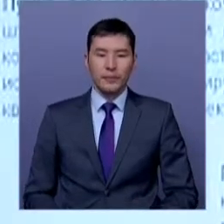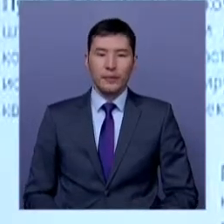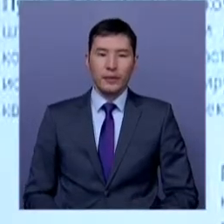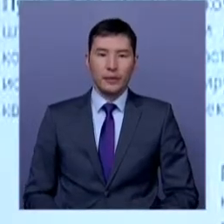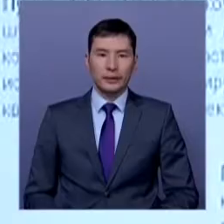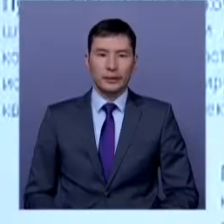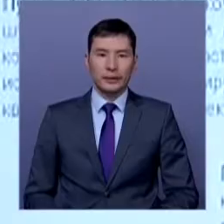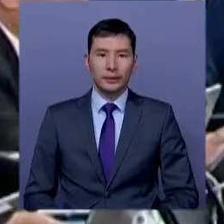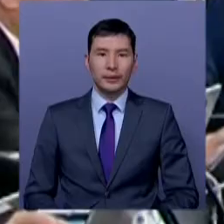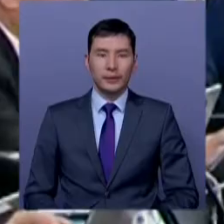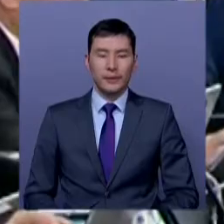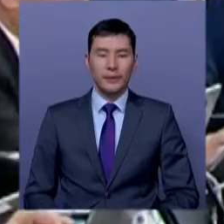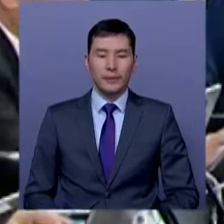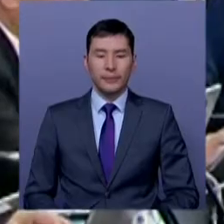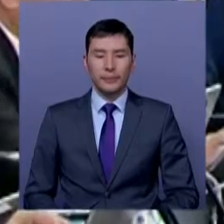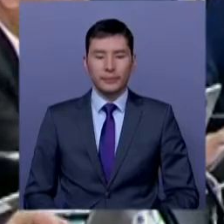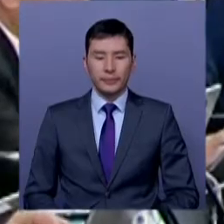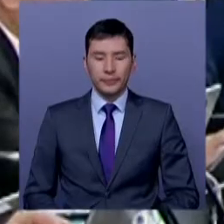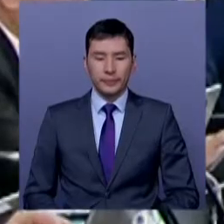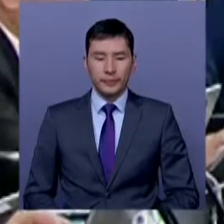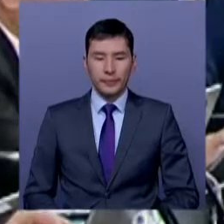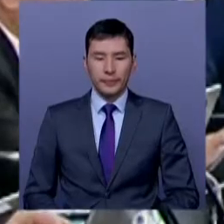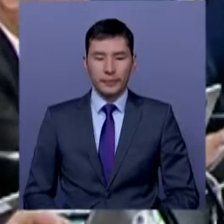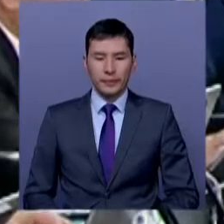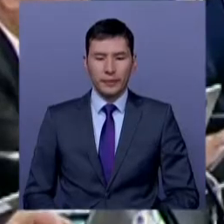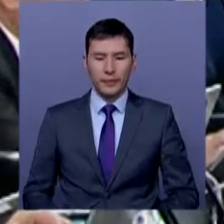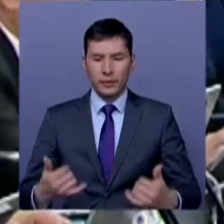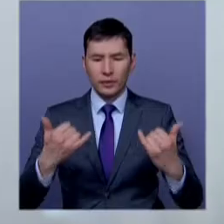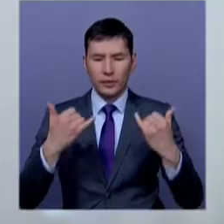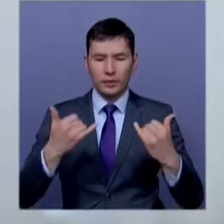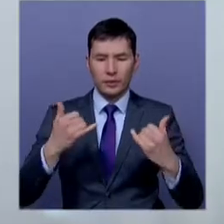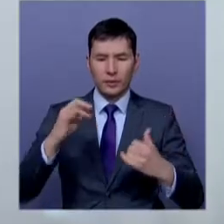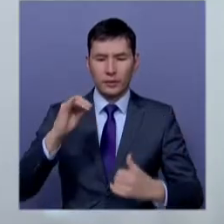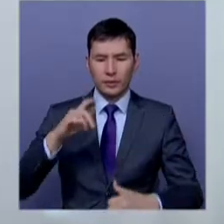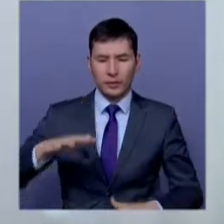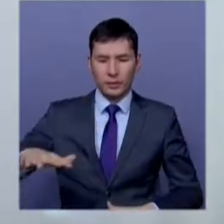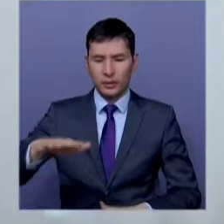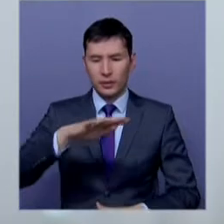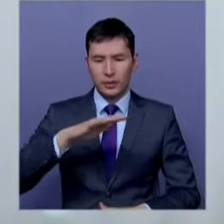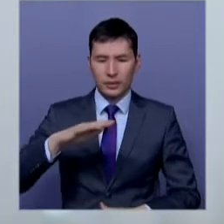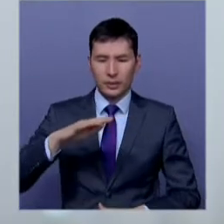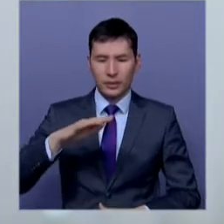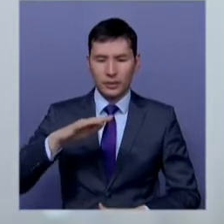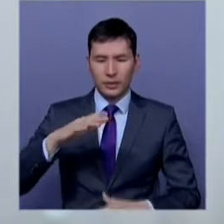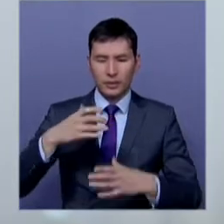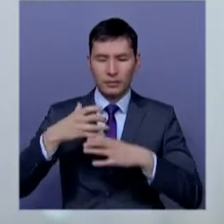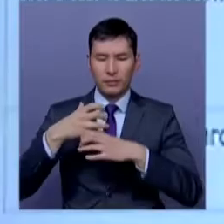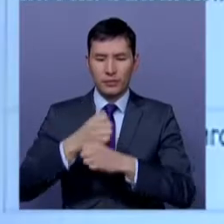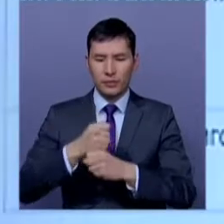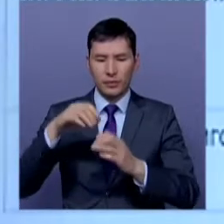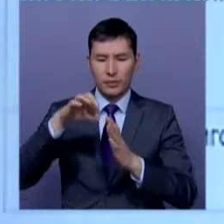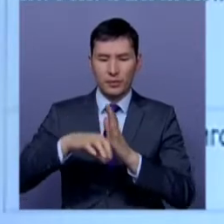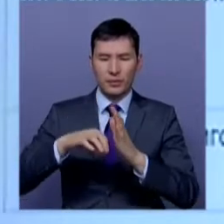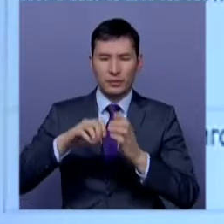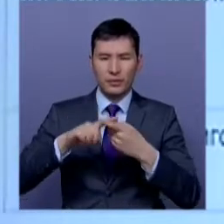жұмыстарын жалғастыру жөніндегі тапсырмасын еске сала кетті. Бүгінге дейін шығыстар тыңғылықты талданып, оларды қысқарту бойынша ұсыныстар